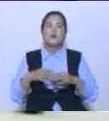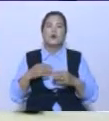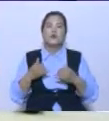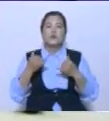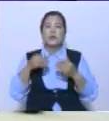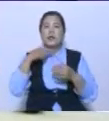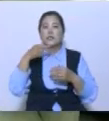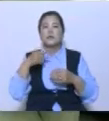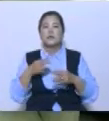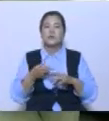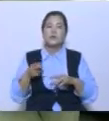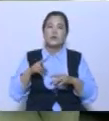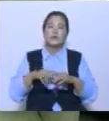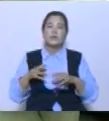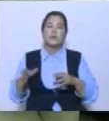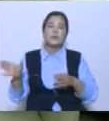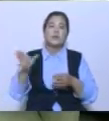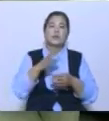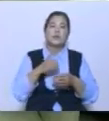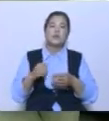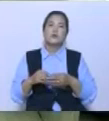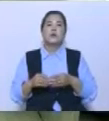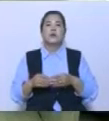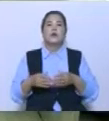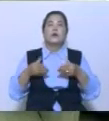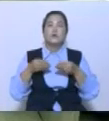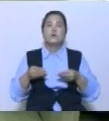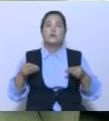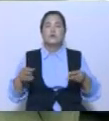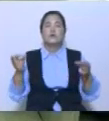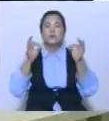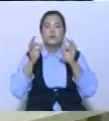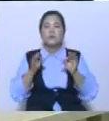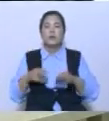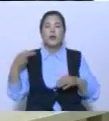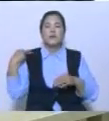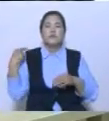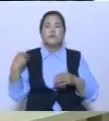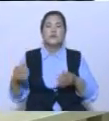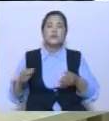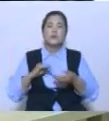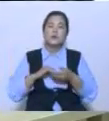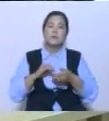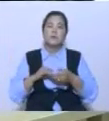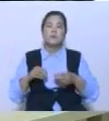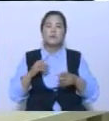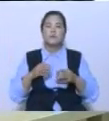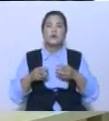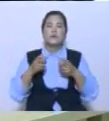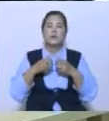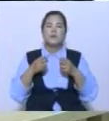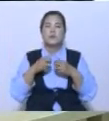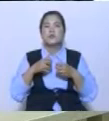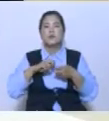айтылды. Сондай-ақ жиналғандар көктемгі күзгі мерзімді әскери қызметке шақыру мәселесін көтерді. Жоба аясында мектеп оқушыларының